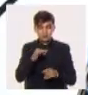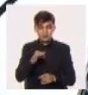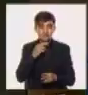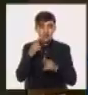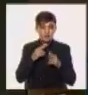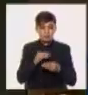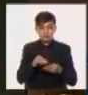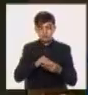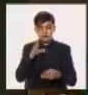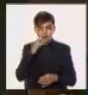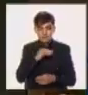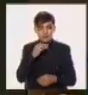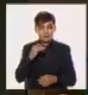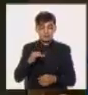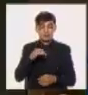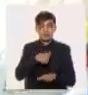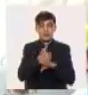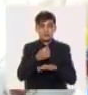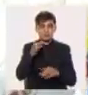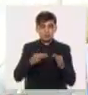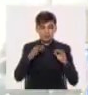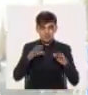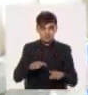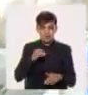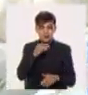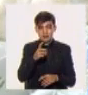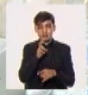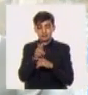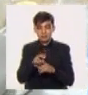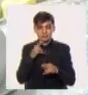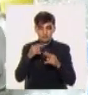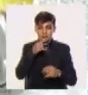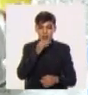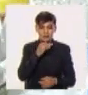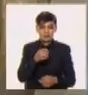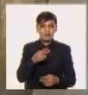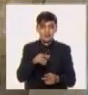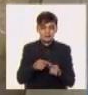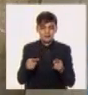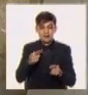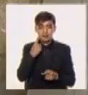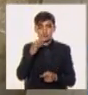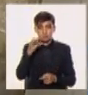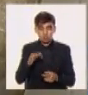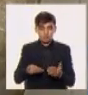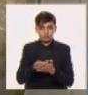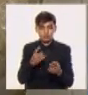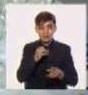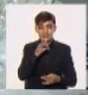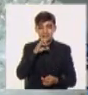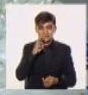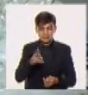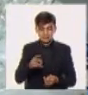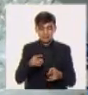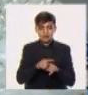Зибихон Кадирова теперь может только в Верховном суде. Но обратиться туда она не может. Для этого ей нужно заплатить 1% от суммы иска. А